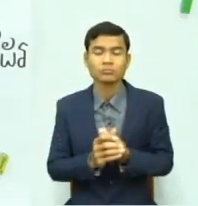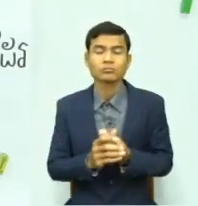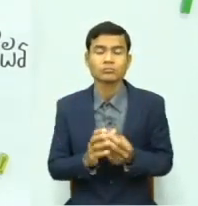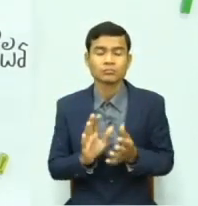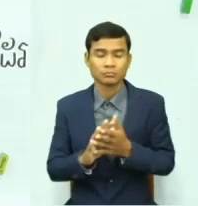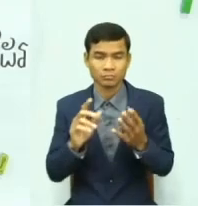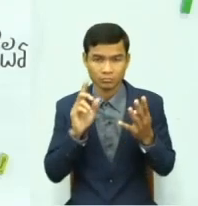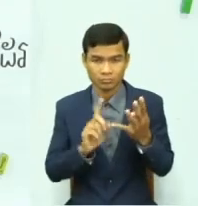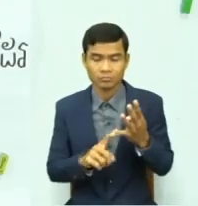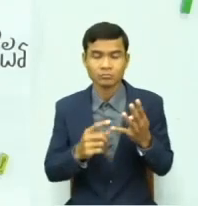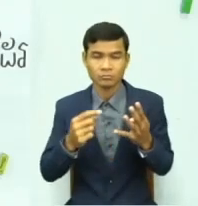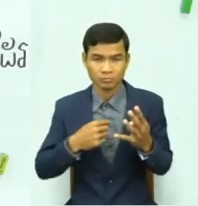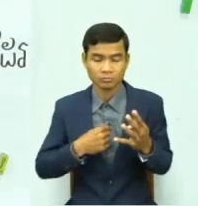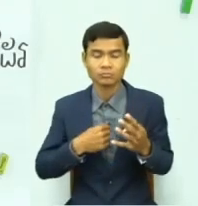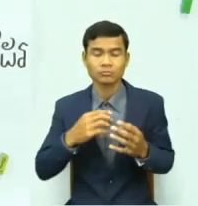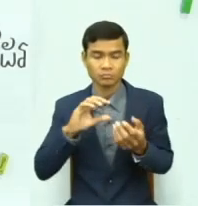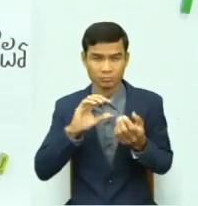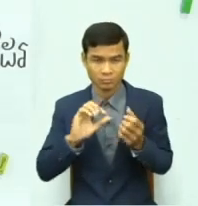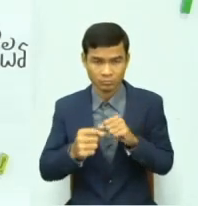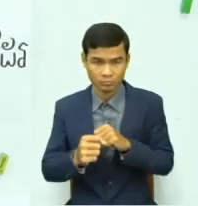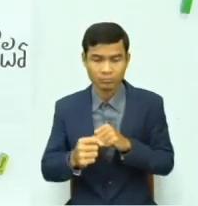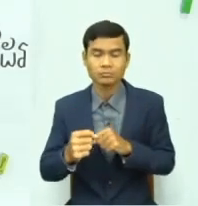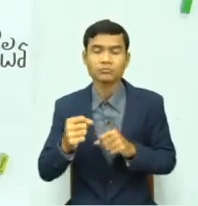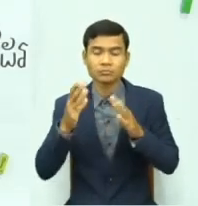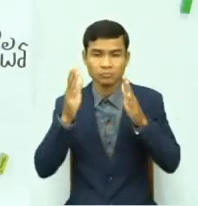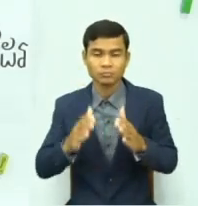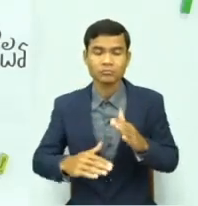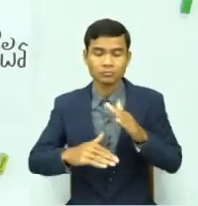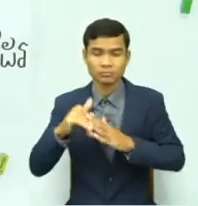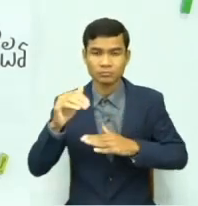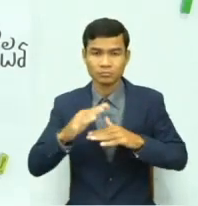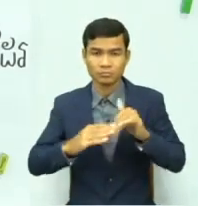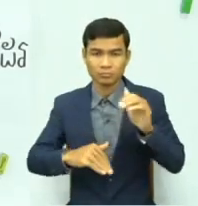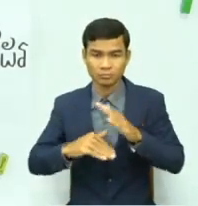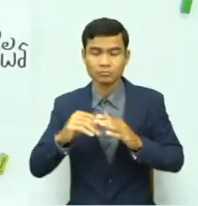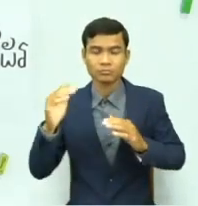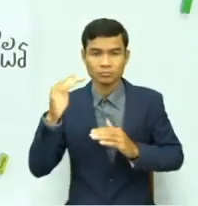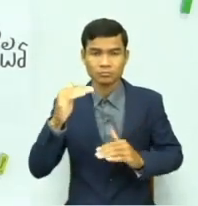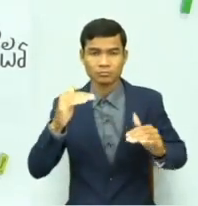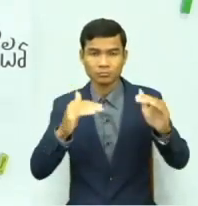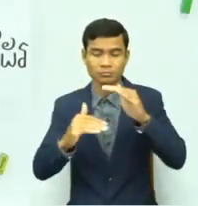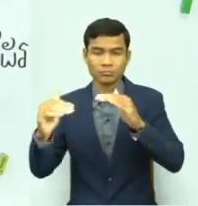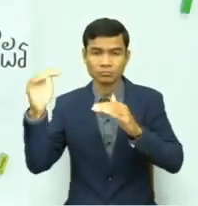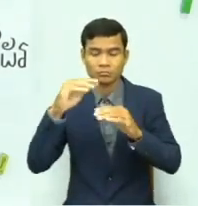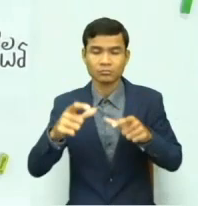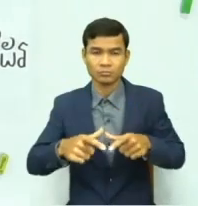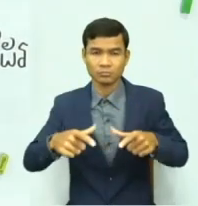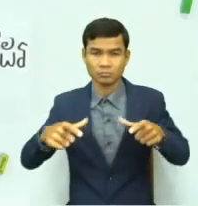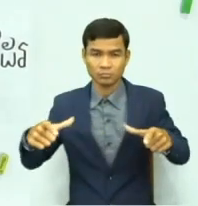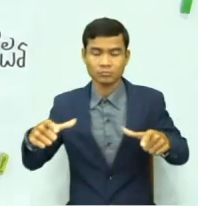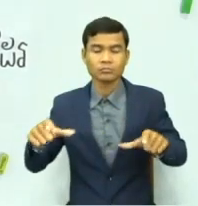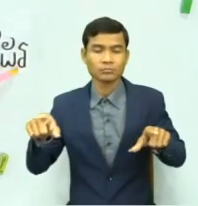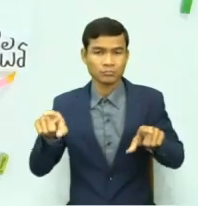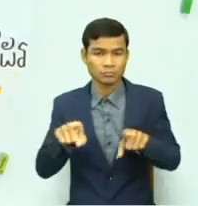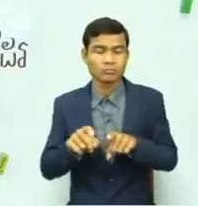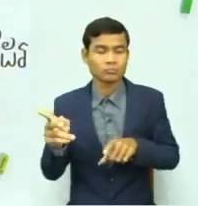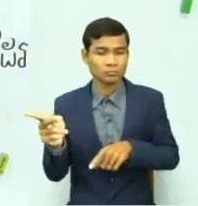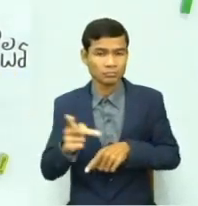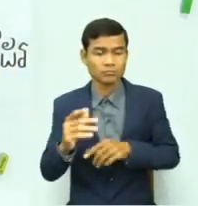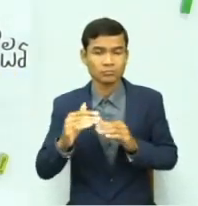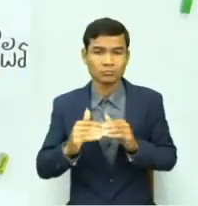bốn nhóm chân khai khuôn chì nẹ có sang sna đầy thông thống đôi kháng lờ